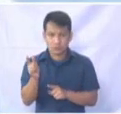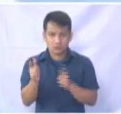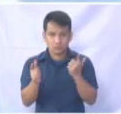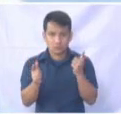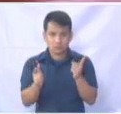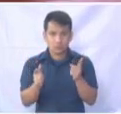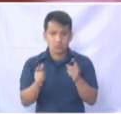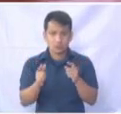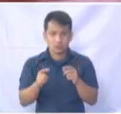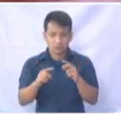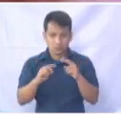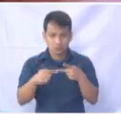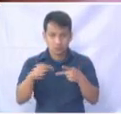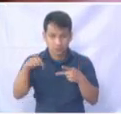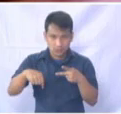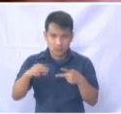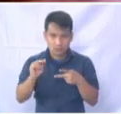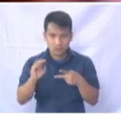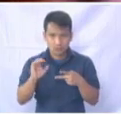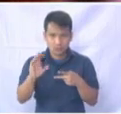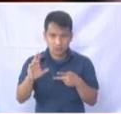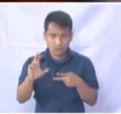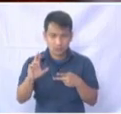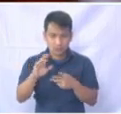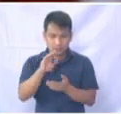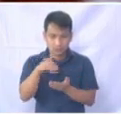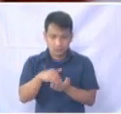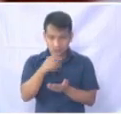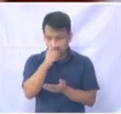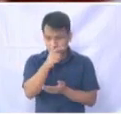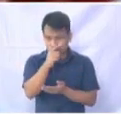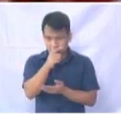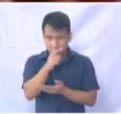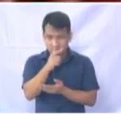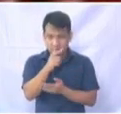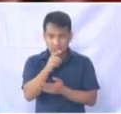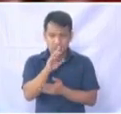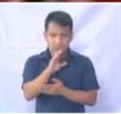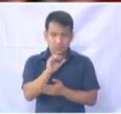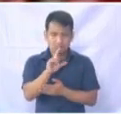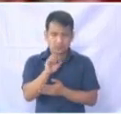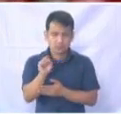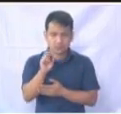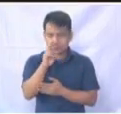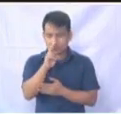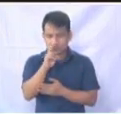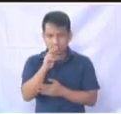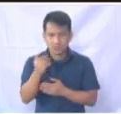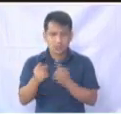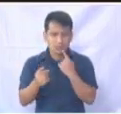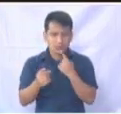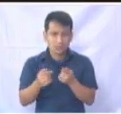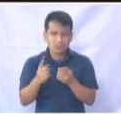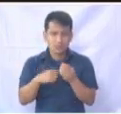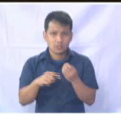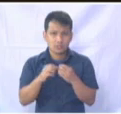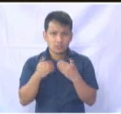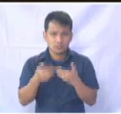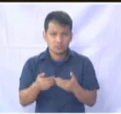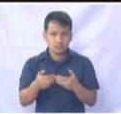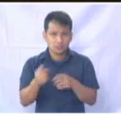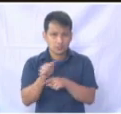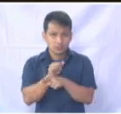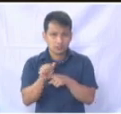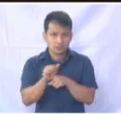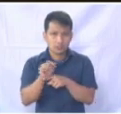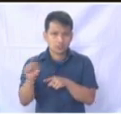Phase 2 sa Metro Manila, Central Luzon, Calabarzon at Visayas. Tiniyak naman ng DOH na train sa infection